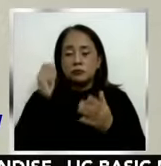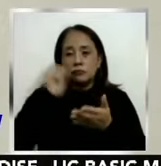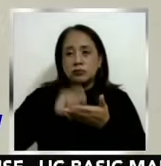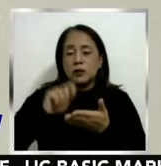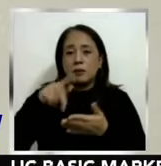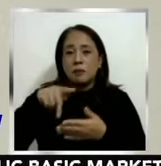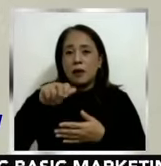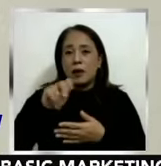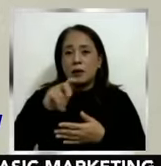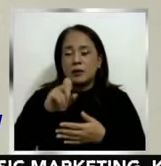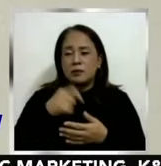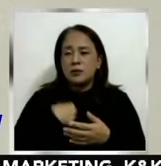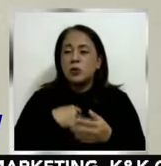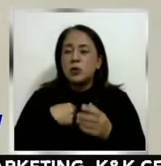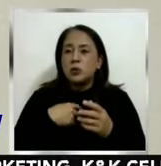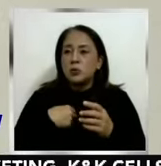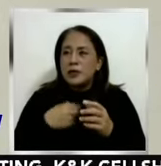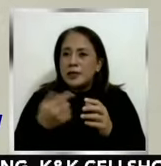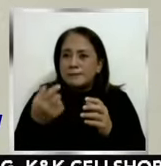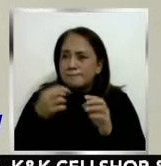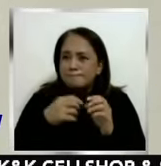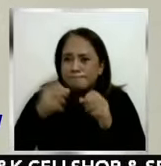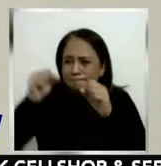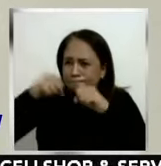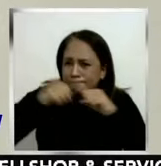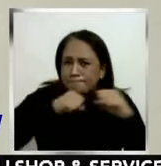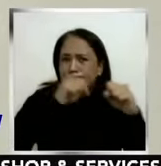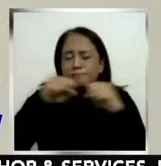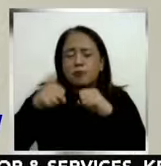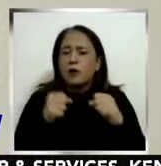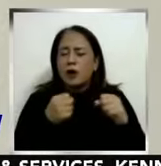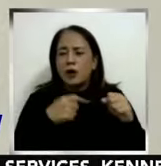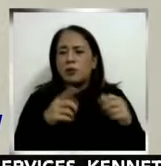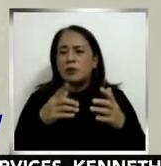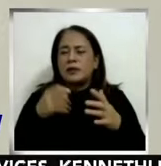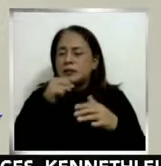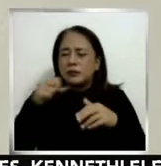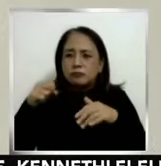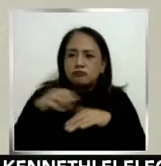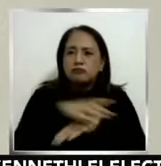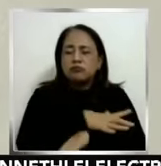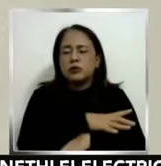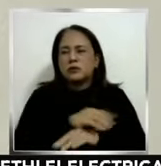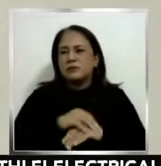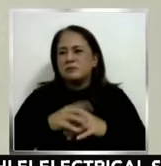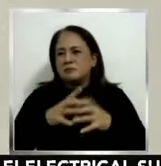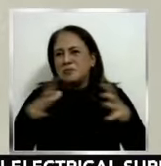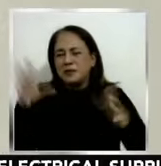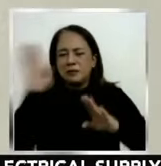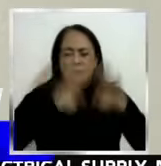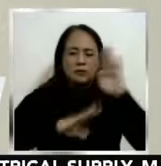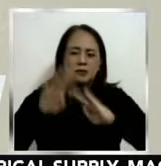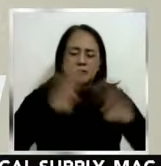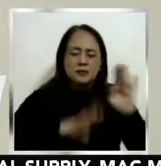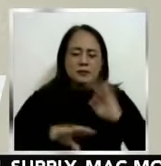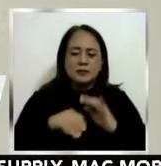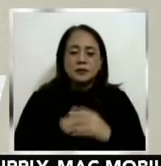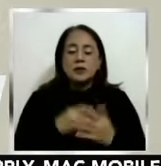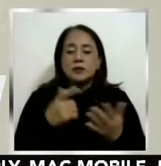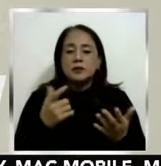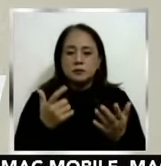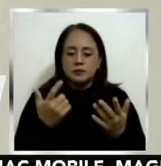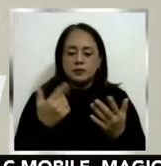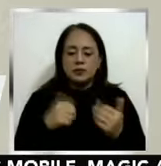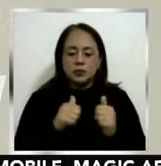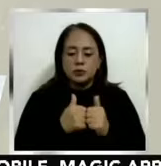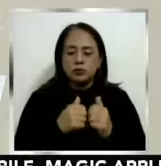move towards that so that hindi maapektuhan na lumaki pa itong problema natin. So that to stabilize also